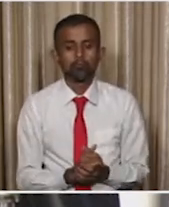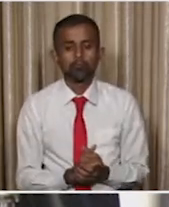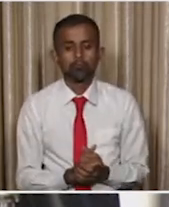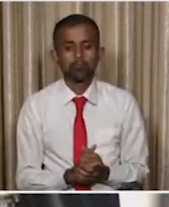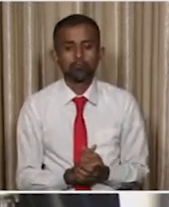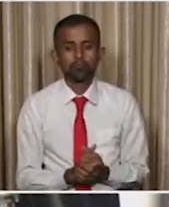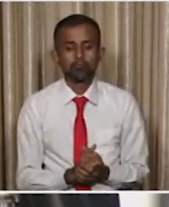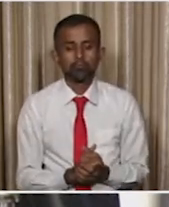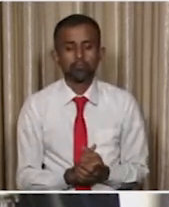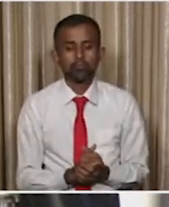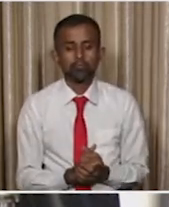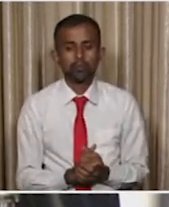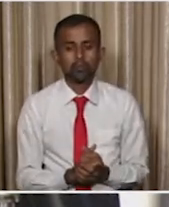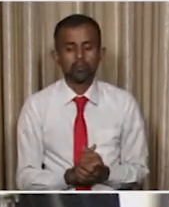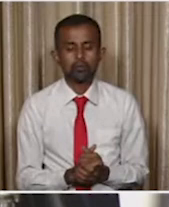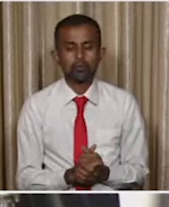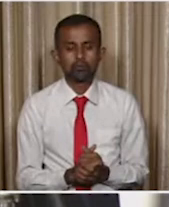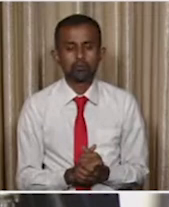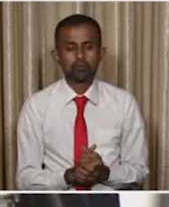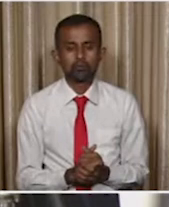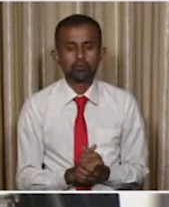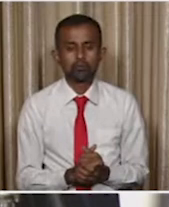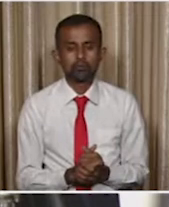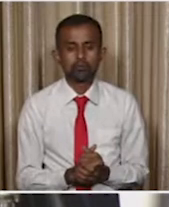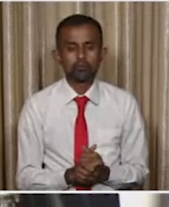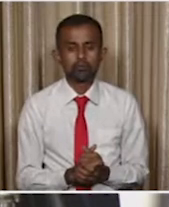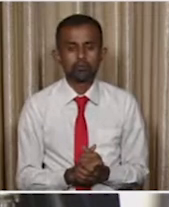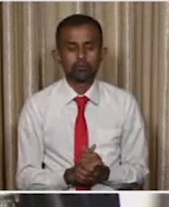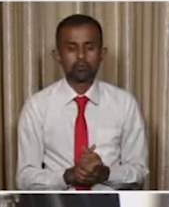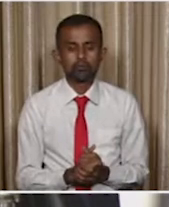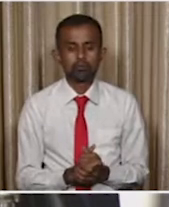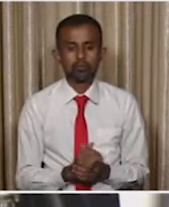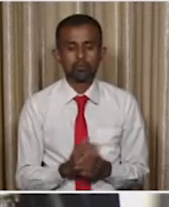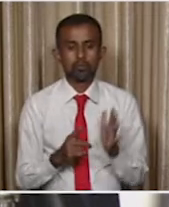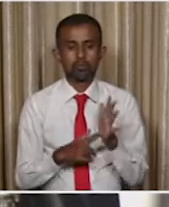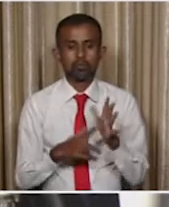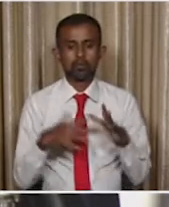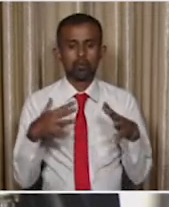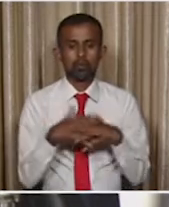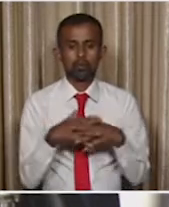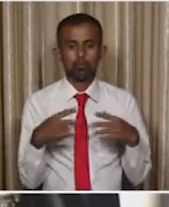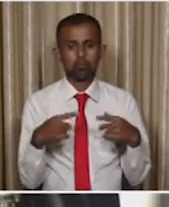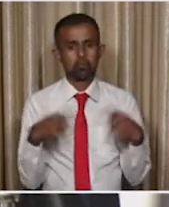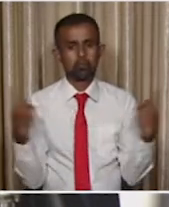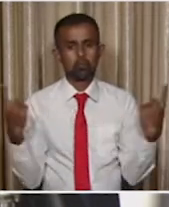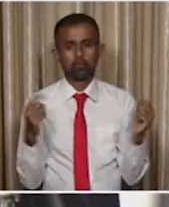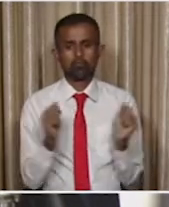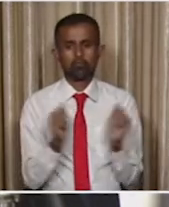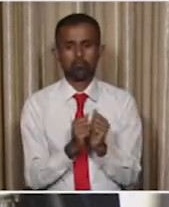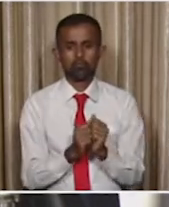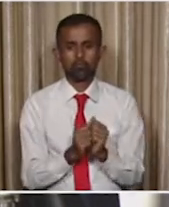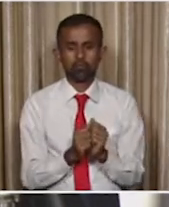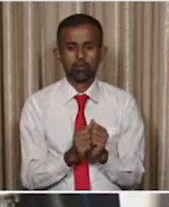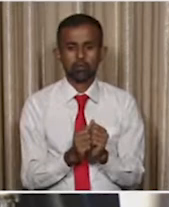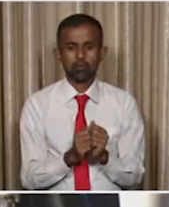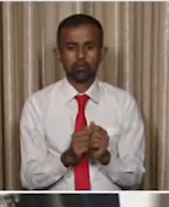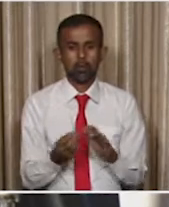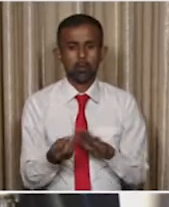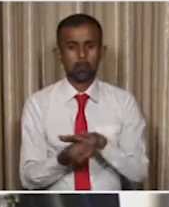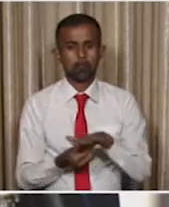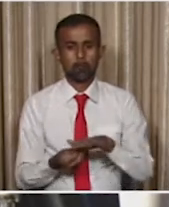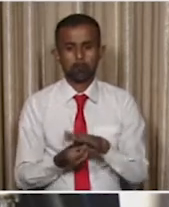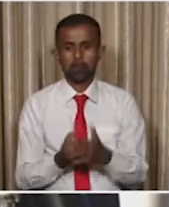பாதுகாப்பு சிறுநீரக பாதிப்புகள் மற்றும் சுவாச நோய்கள் என பெருமளவு பாதிப்புகள் ஏற்பட்டிருக்கின்றது மாவட்ட அரசாங்க அதிபர் இந்த விடயத்திலே